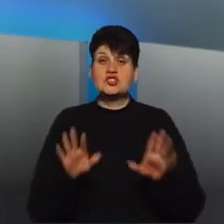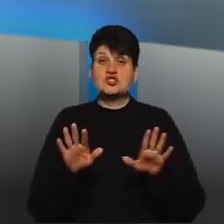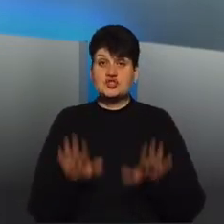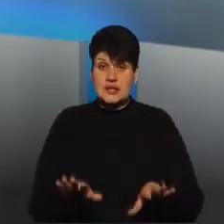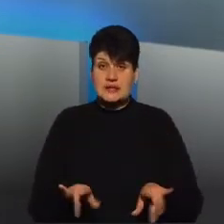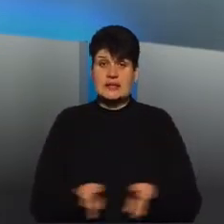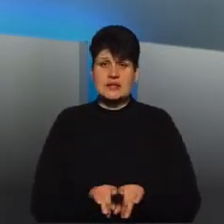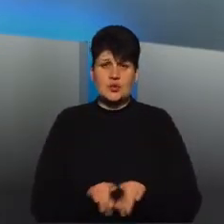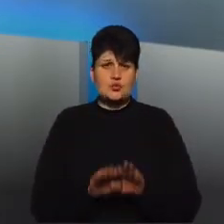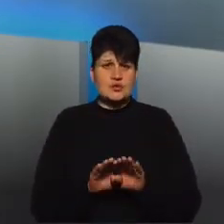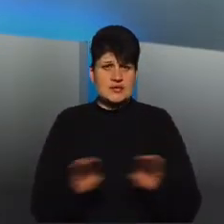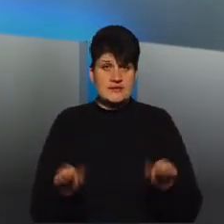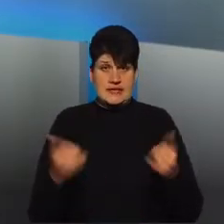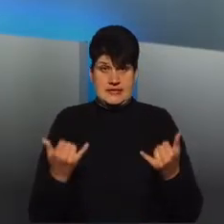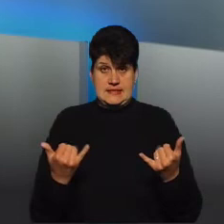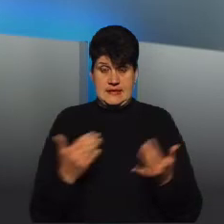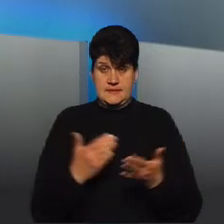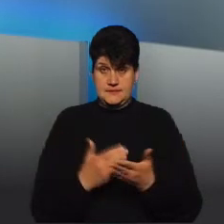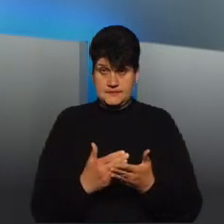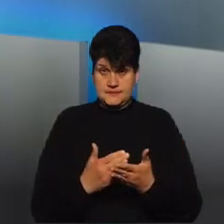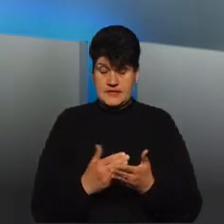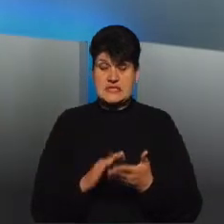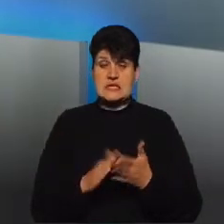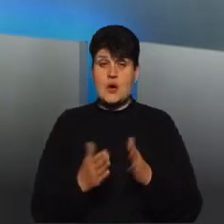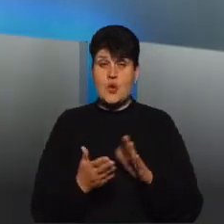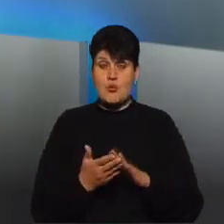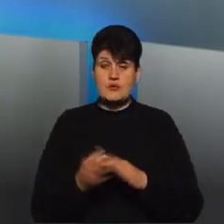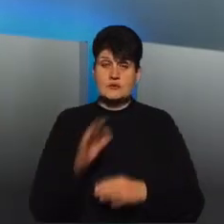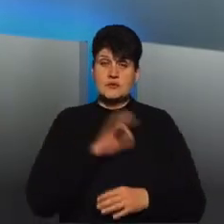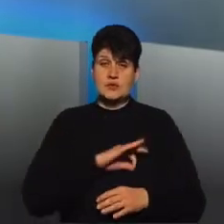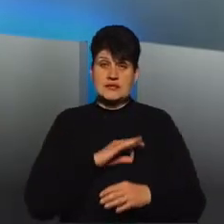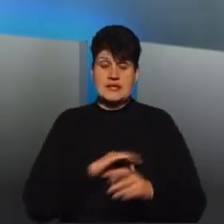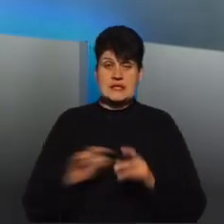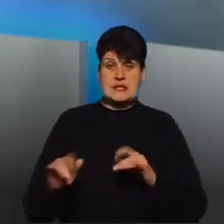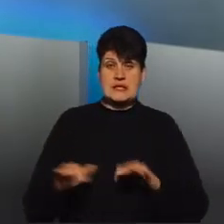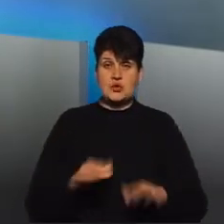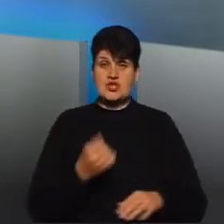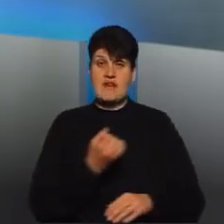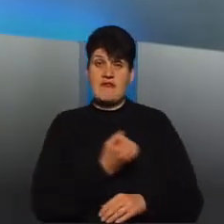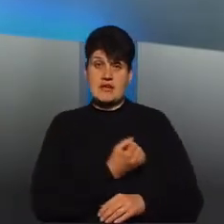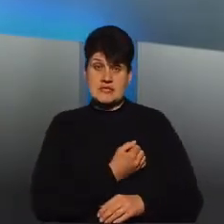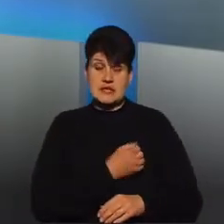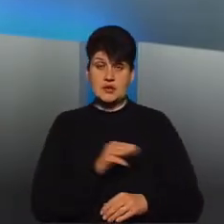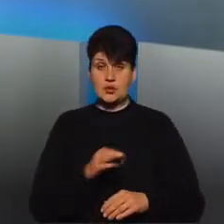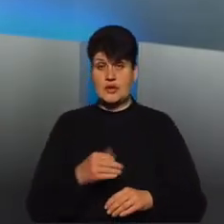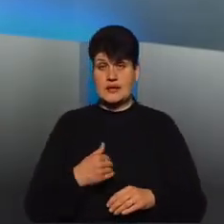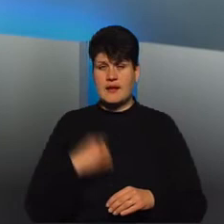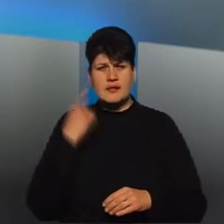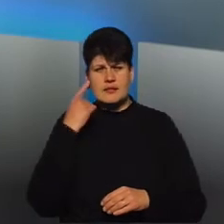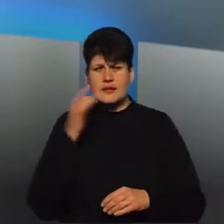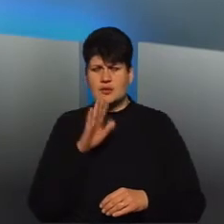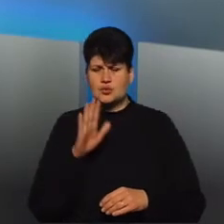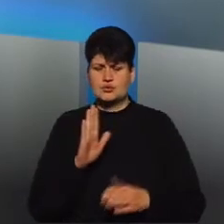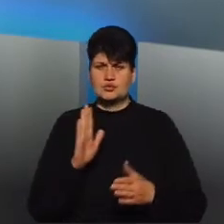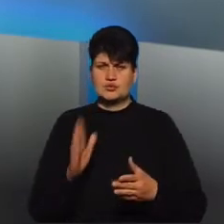рівні, як зараз, і за умови застосування діючих вакцин, то я не думаю, що стане гостра потреба